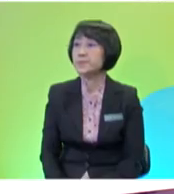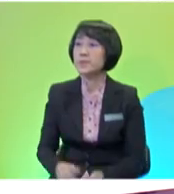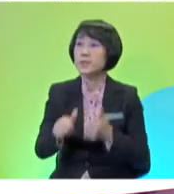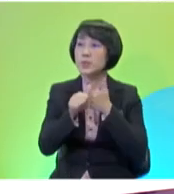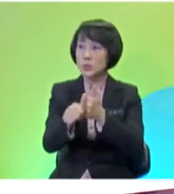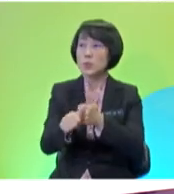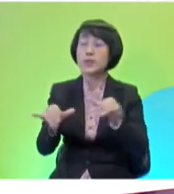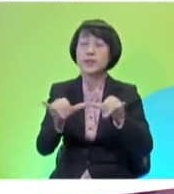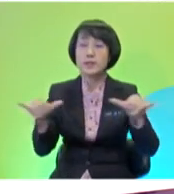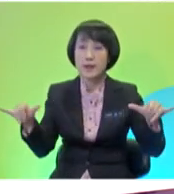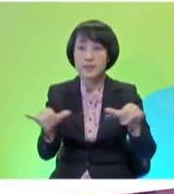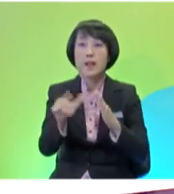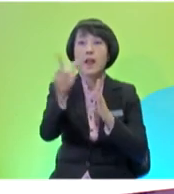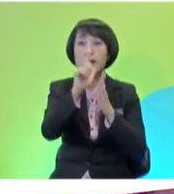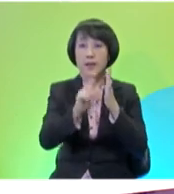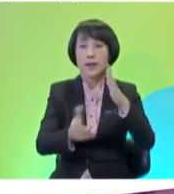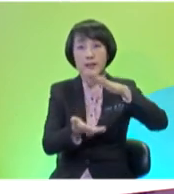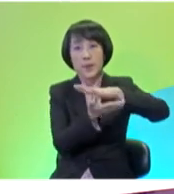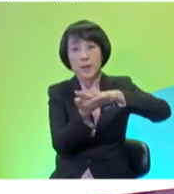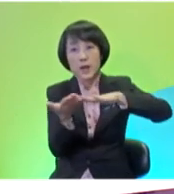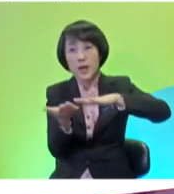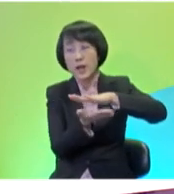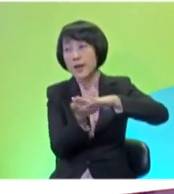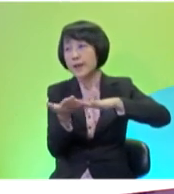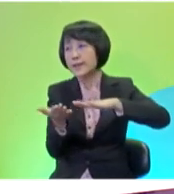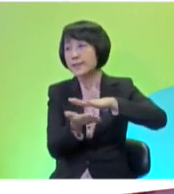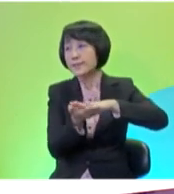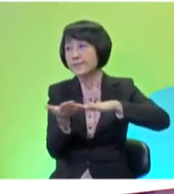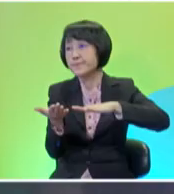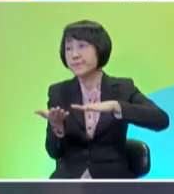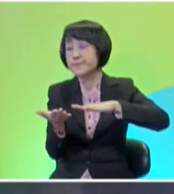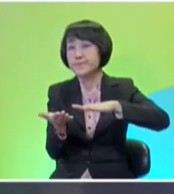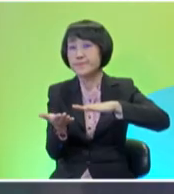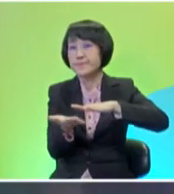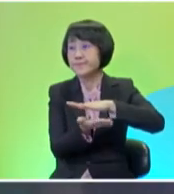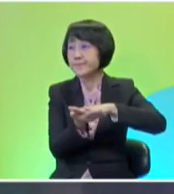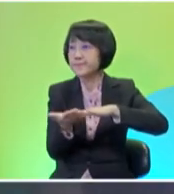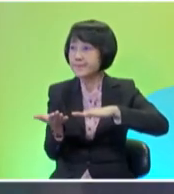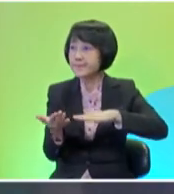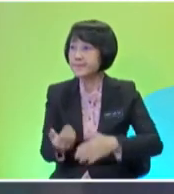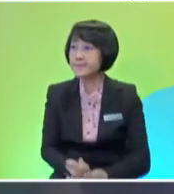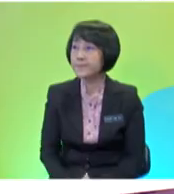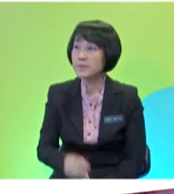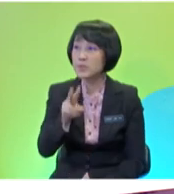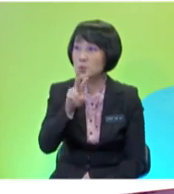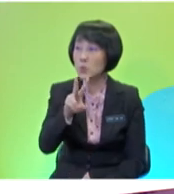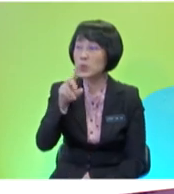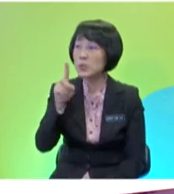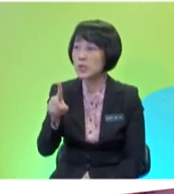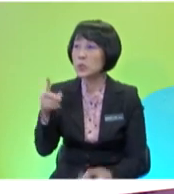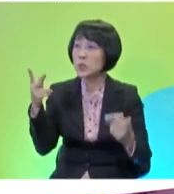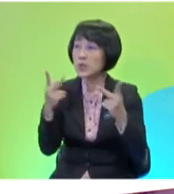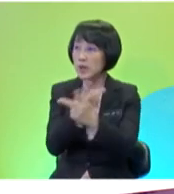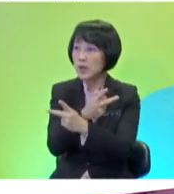pada saiz lakaran kita. Okey, tapak ni. Okey, contohlah kita nak buat tapak ni. Okey, tapak ni ialah okey 21 darab